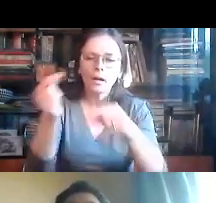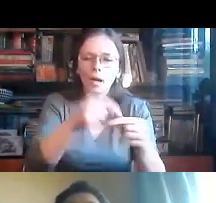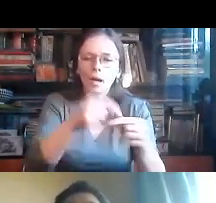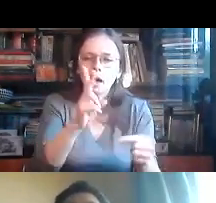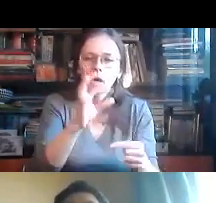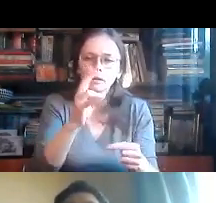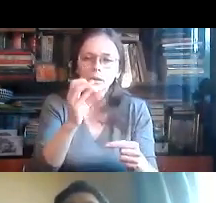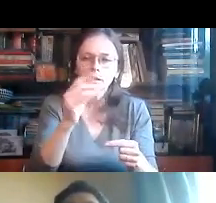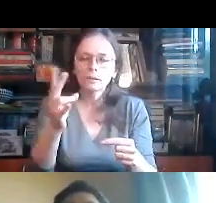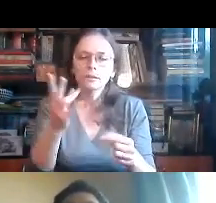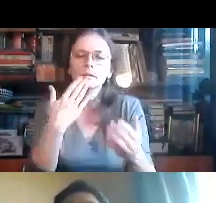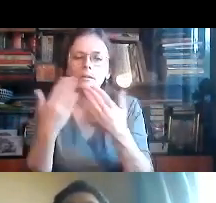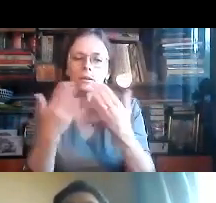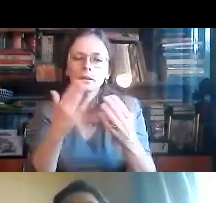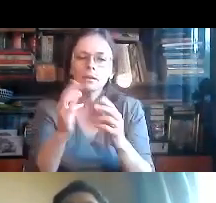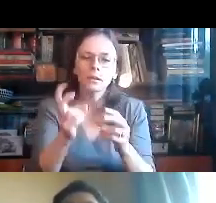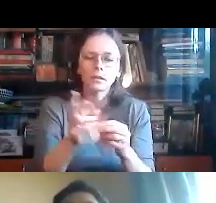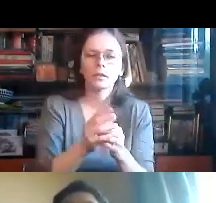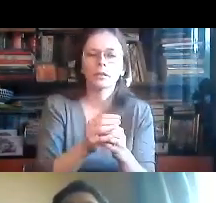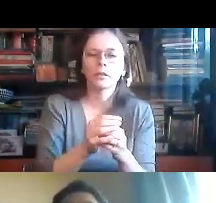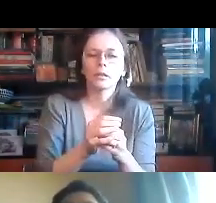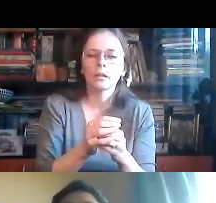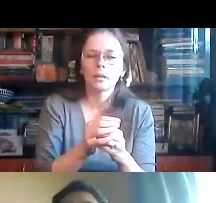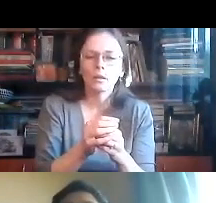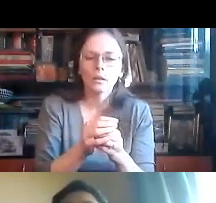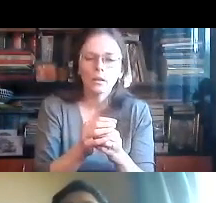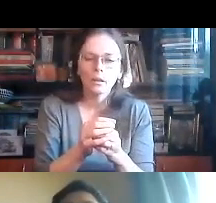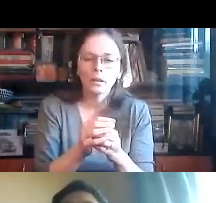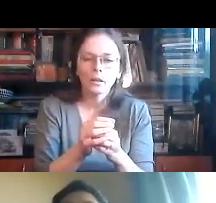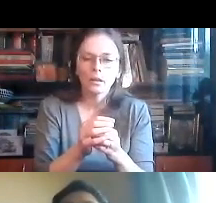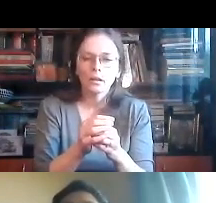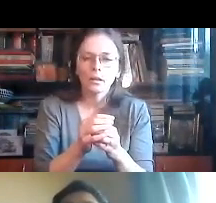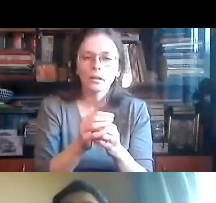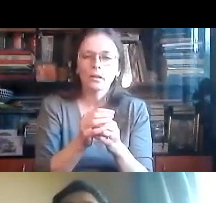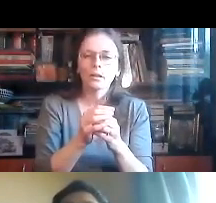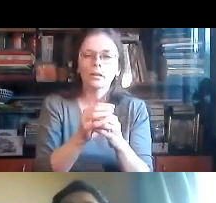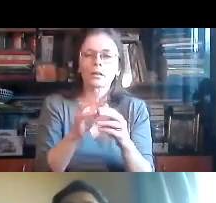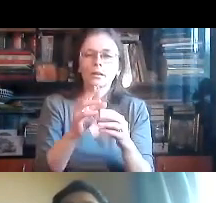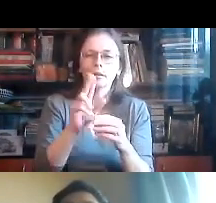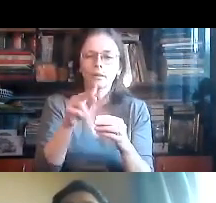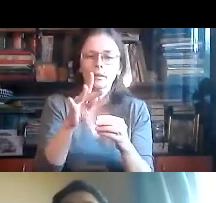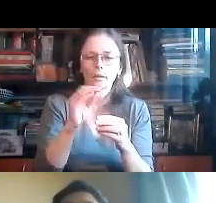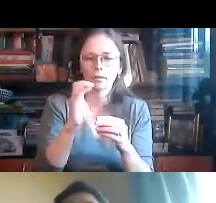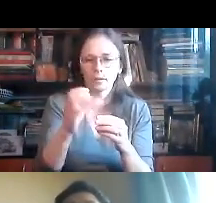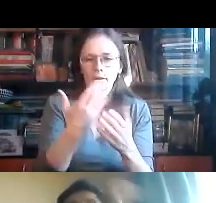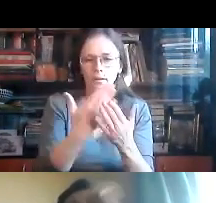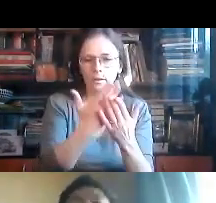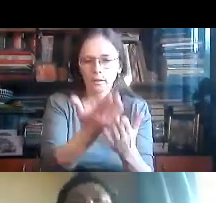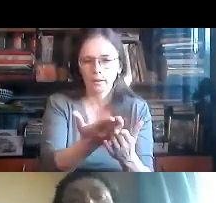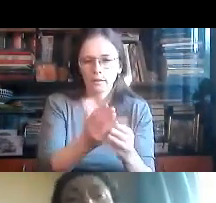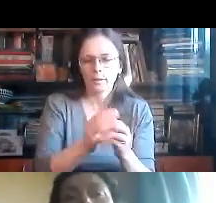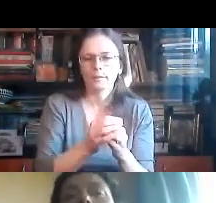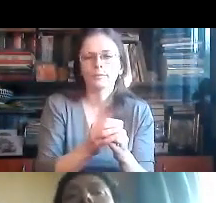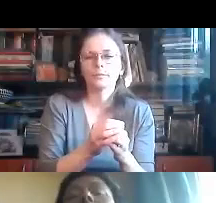кроме Дениса. Ага. Кроме Дениса. Сейчас, Денис, я вас включаю.